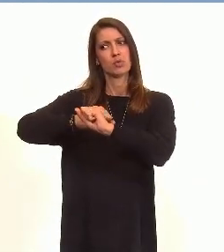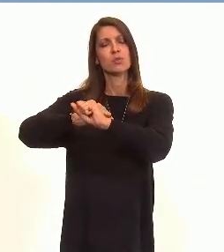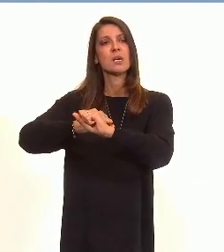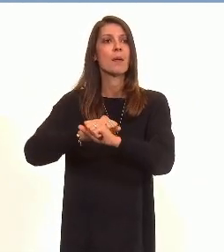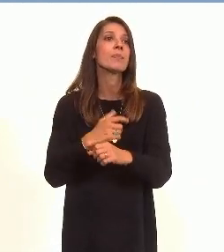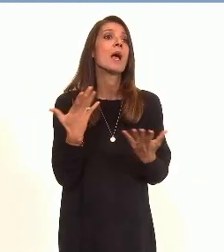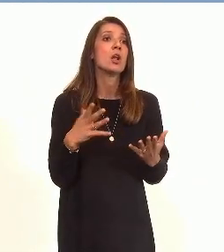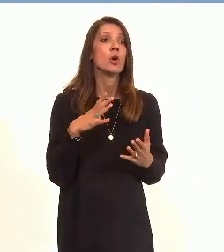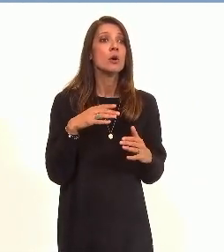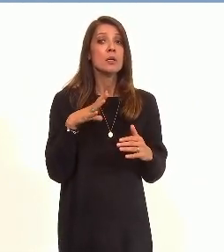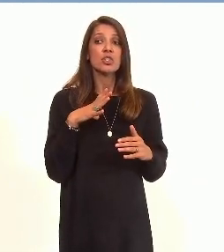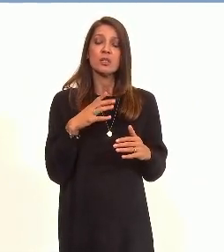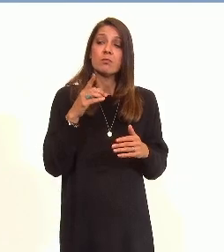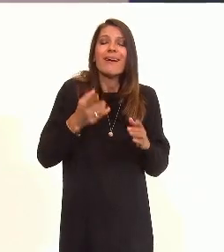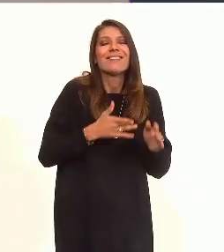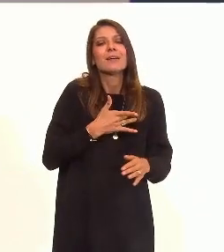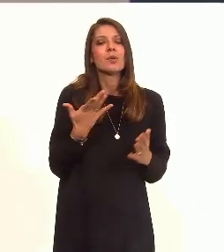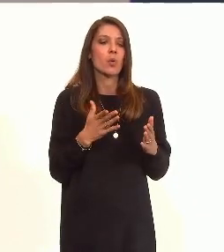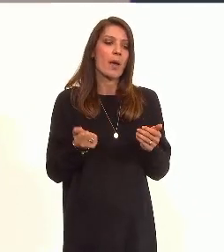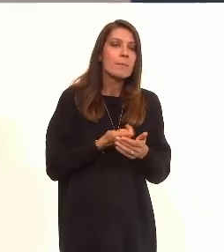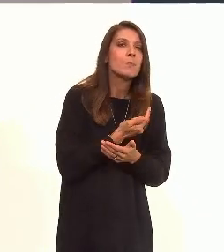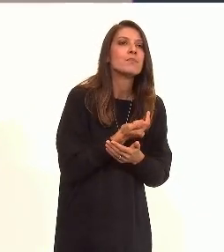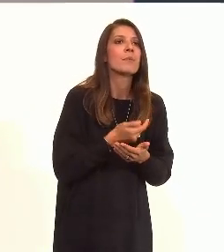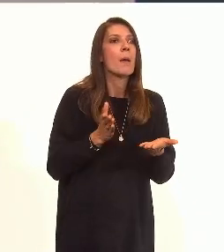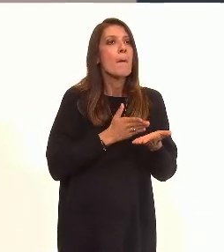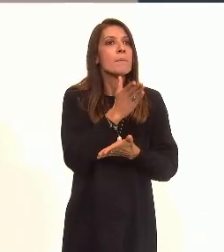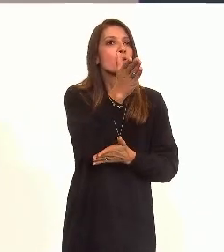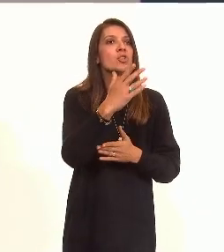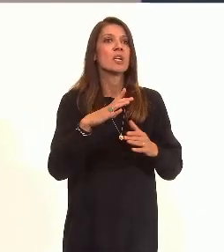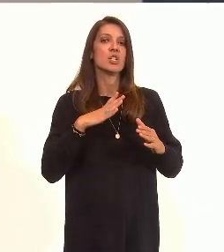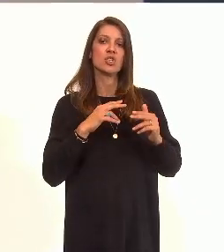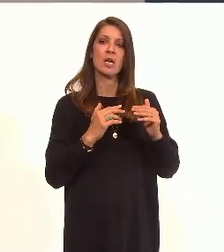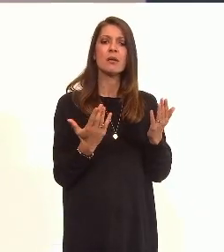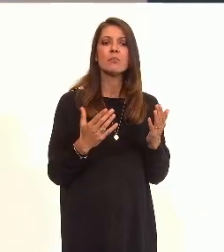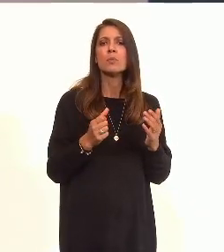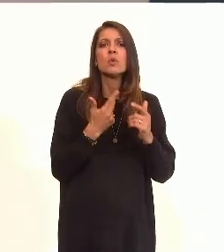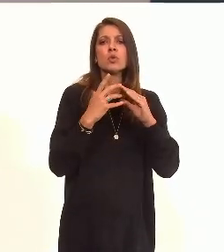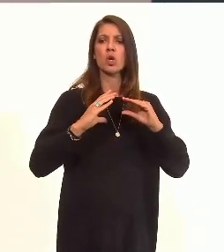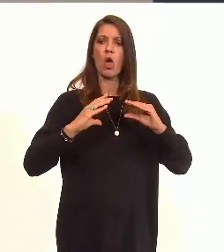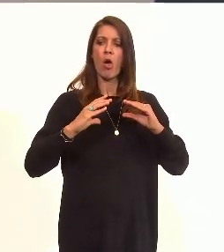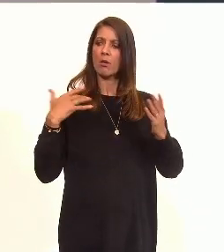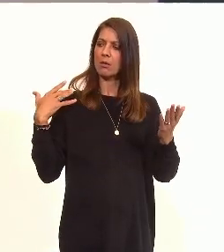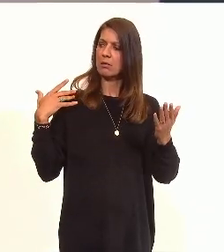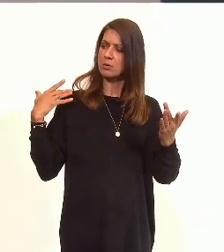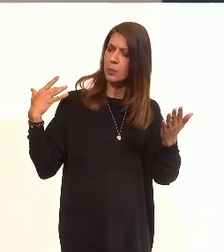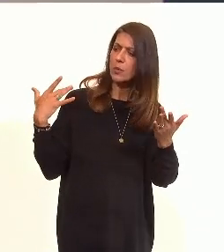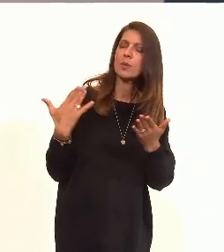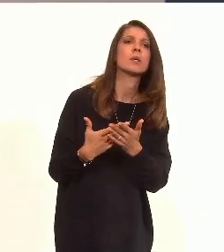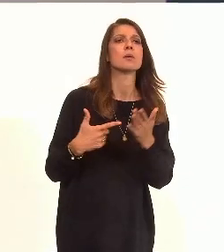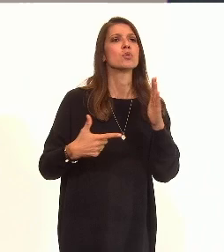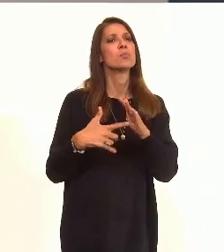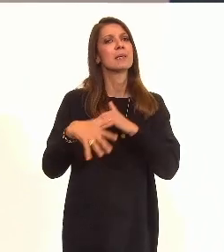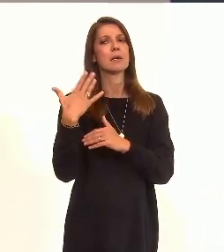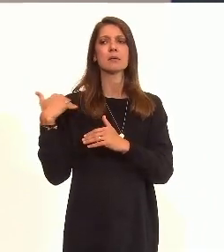plusieurs générations de projets, c'est-à-dire qu'on a parmi ces projets des projets qui ont été soutenus il y a environ maintenant 10 ans, dès 2015, ce